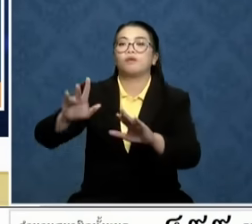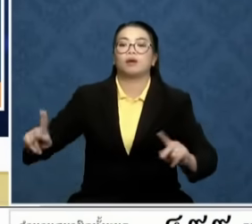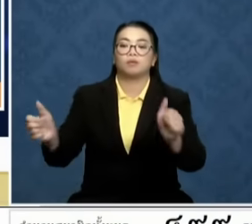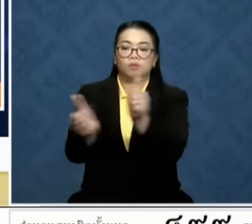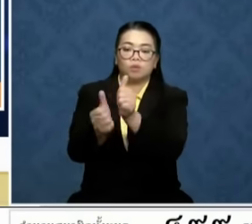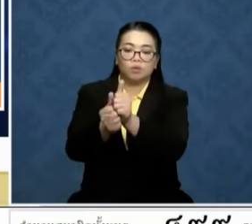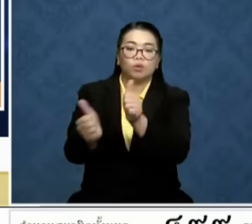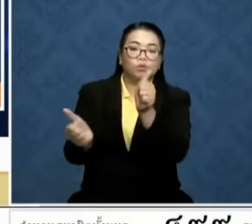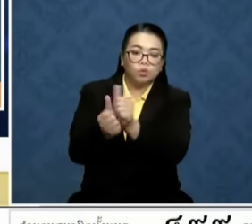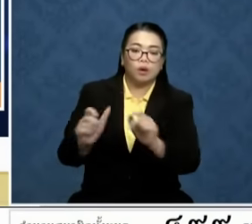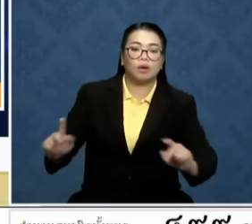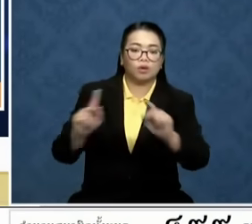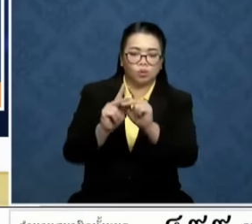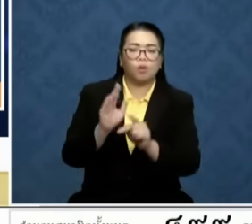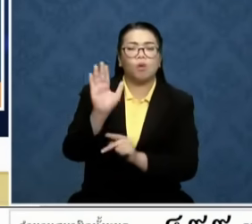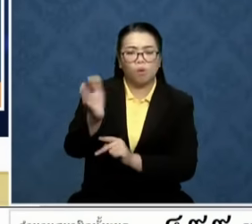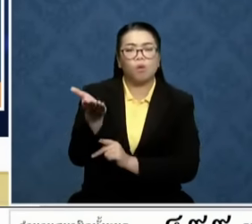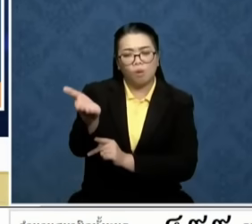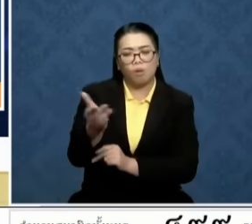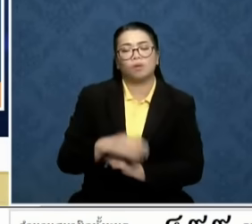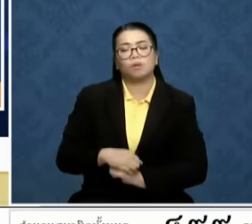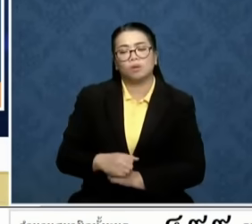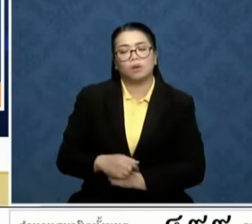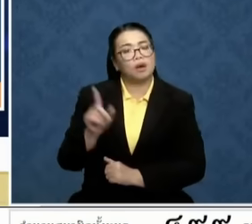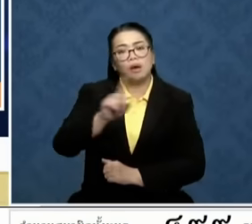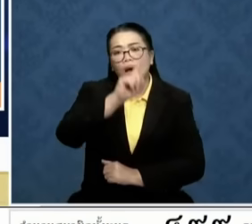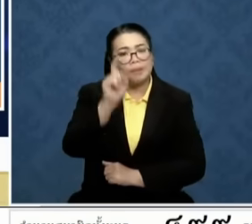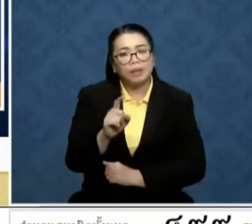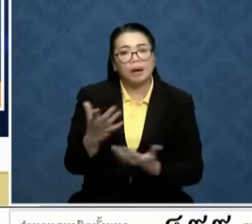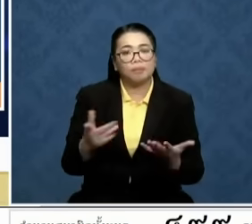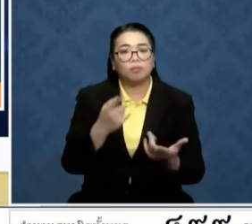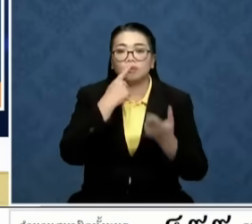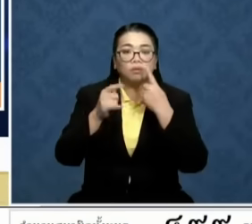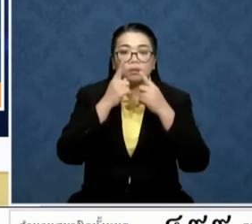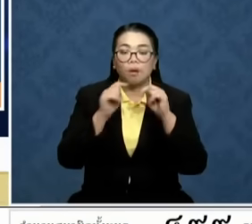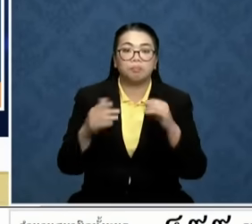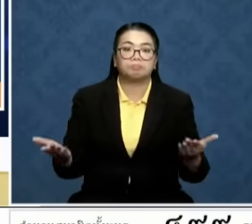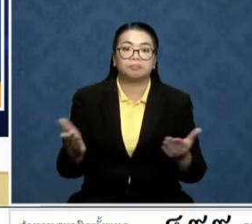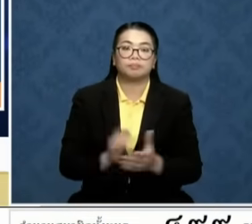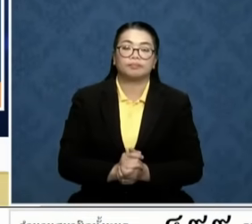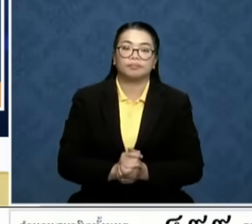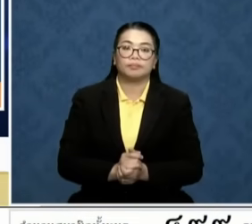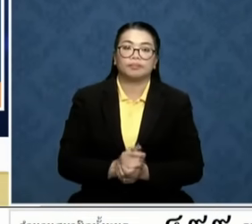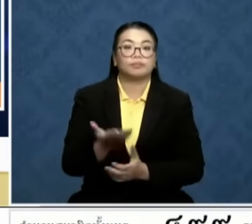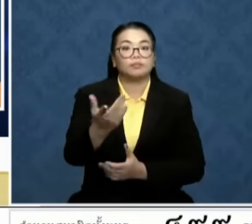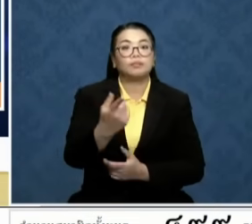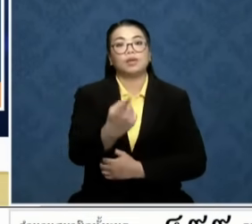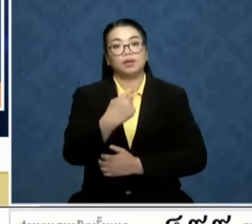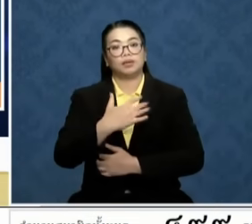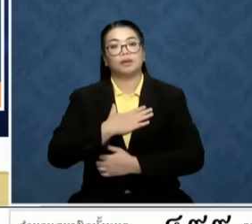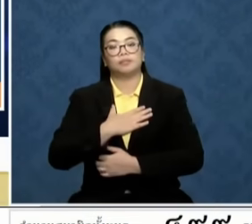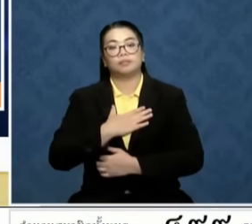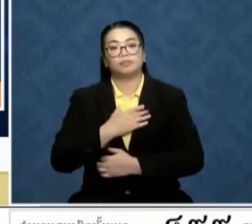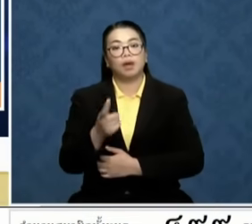ช่วยถึงท่านรัฐมนตรีว่าการจริงๆว่าคำถามเหล่านี้เราจะตอบกันได้ยังไงแล้วท่านก็อาจจะถามผมกลับมาว่า